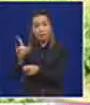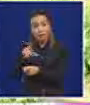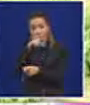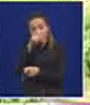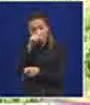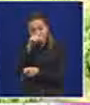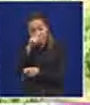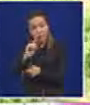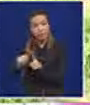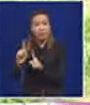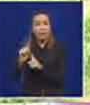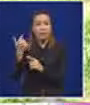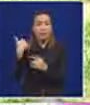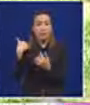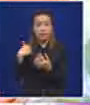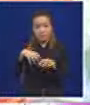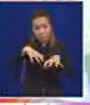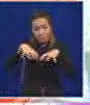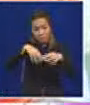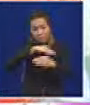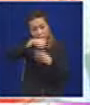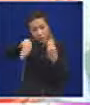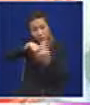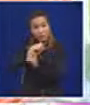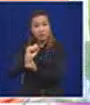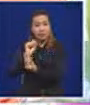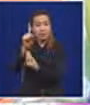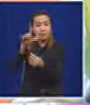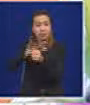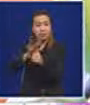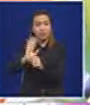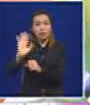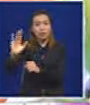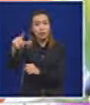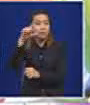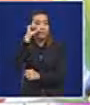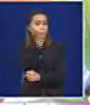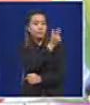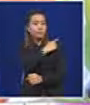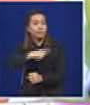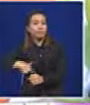ได้เสริมอีกด้วยค่ะโดยนำแนวทางปรัชญาเศรษฐกิจพอเพียงของพระบาทสมเด็จพระเจ้าอยู่หัว